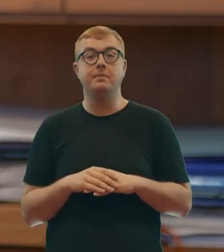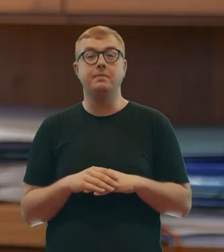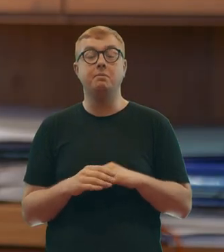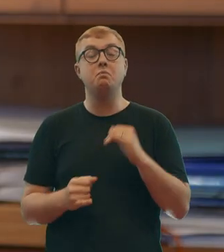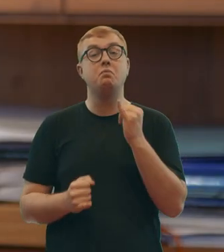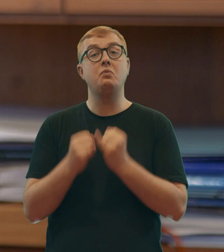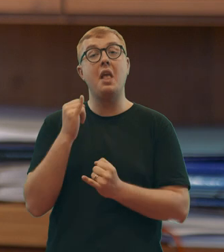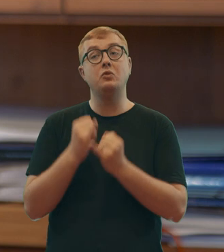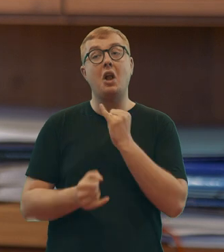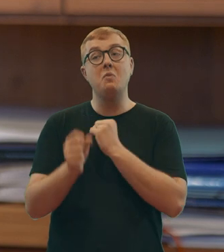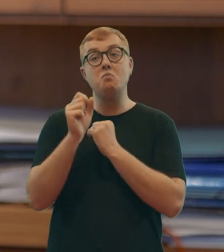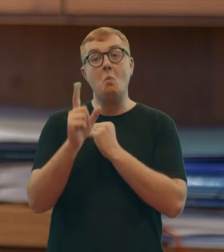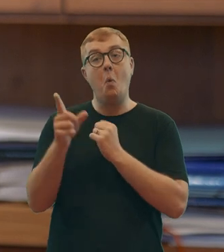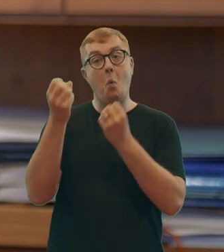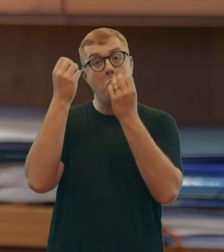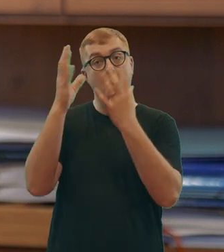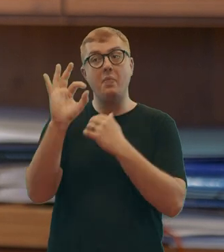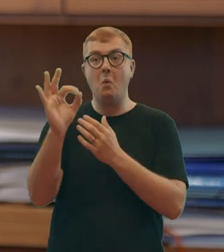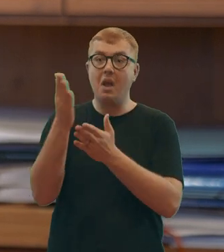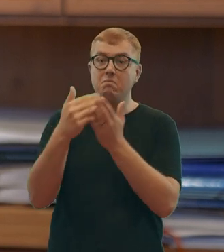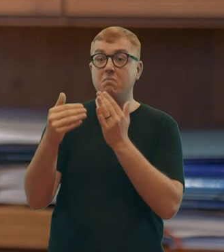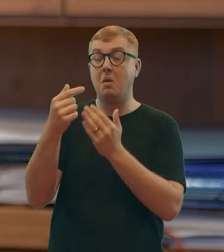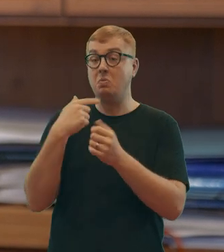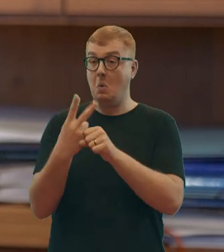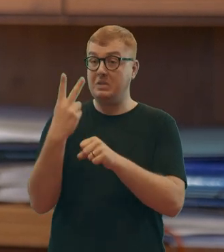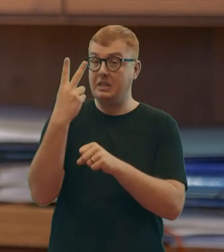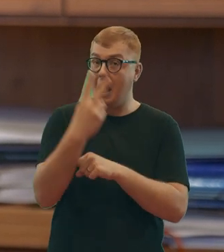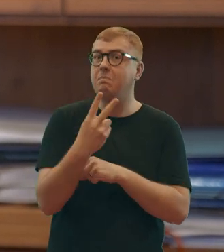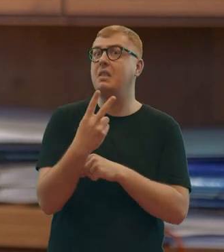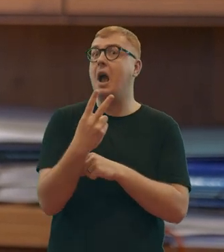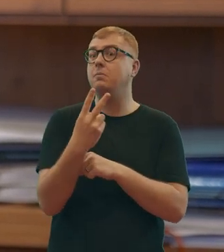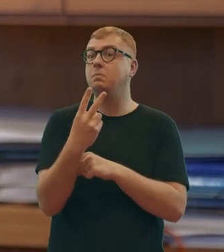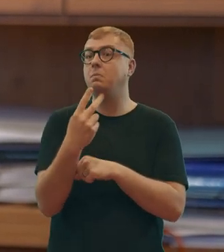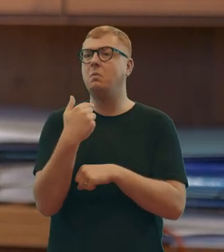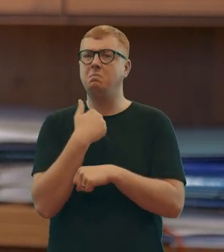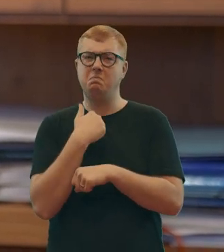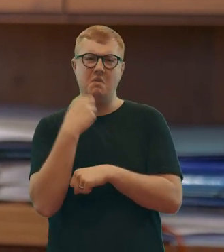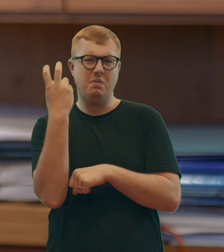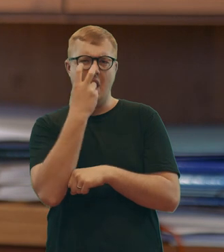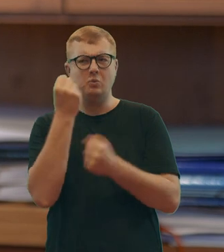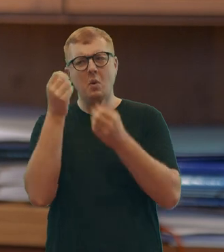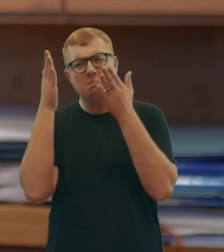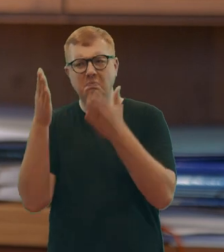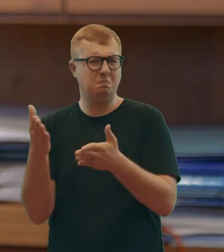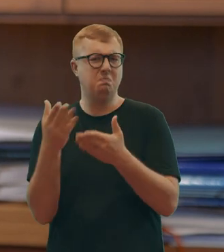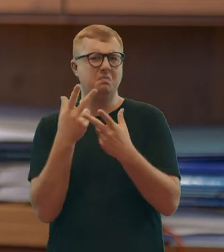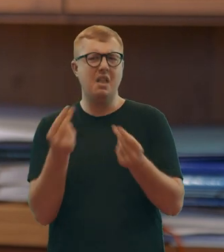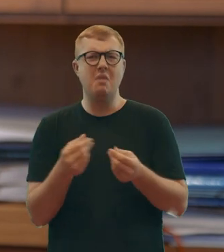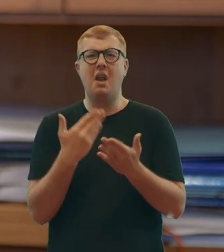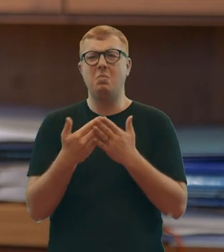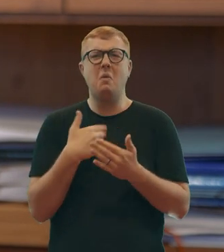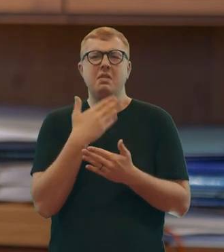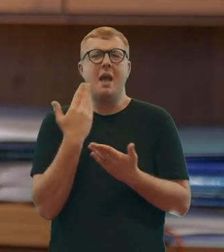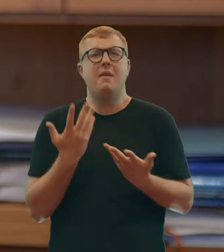Jeżeli jakaś forma kultury nie jest dla mnie dostępna, no to raczej ona mnie za bardzo nie interesuje,